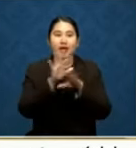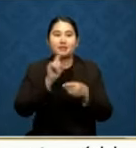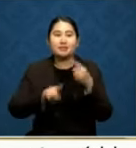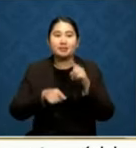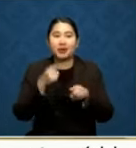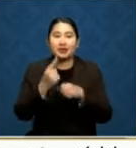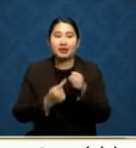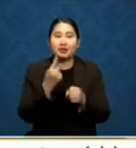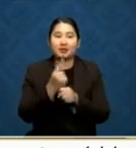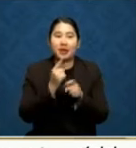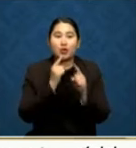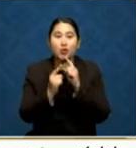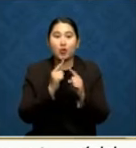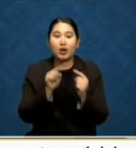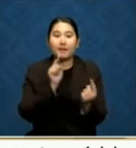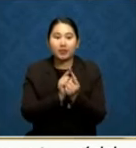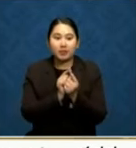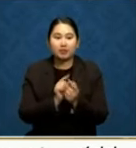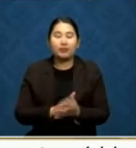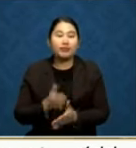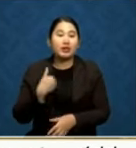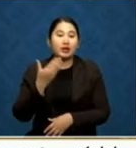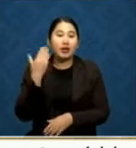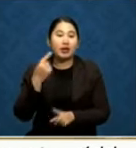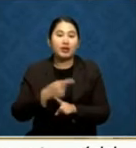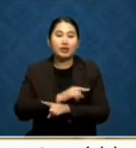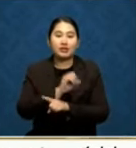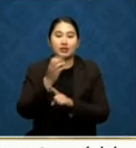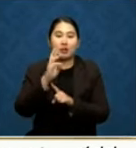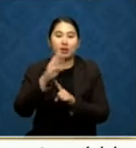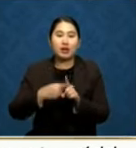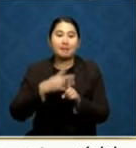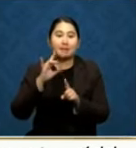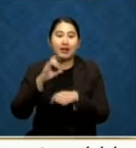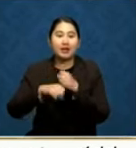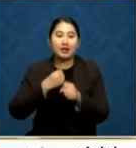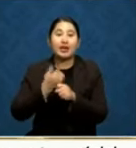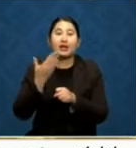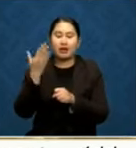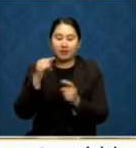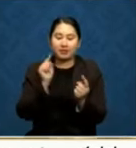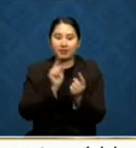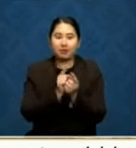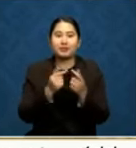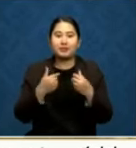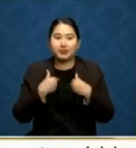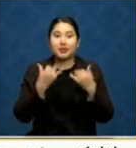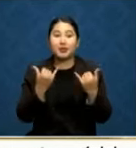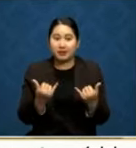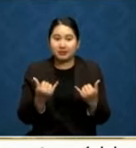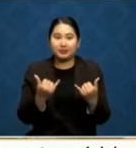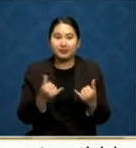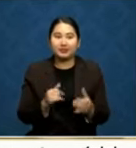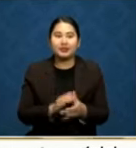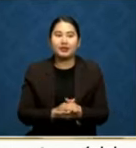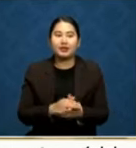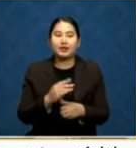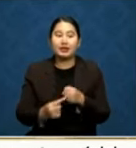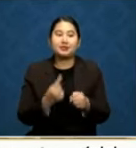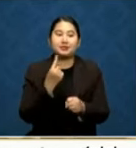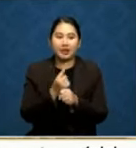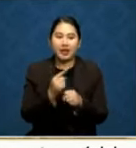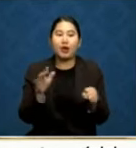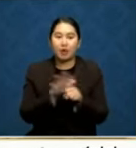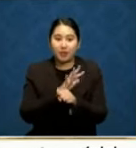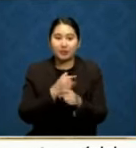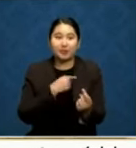ปีละleri คนกเลยเราเจอกันล่าสุ pan Frankie สิงหาปีที่แล้ววันนี้ก็จะขวบปีแล้ทเรามา